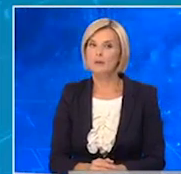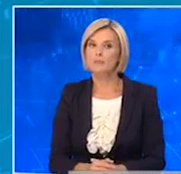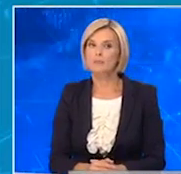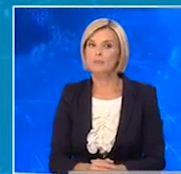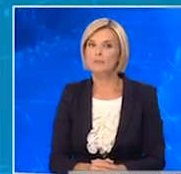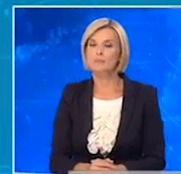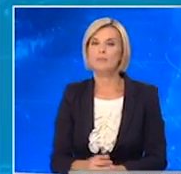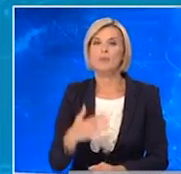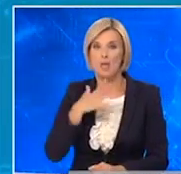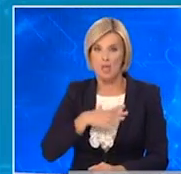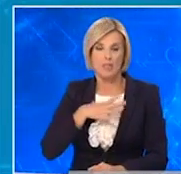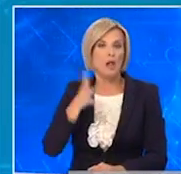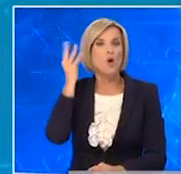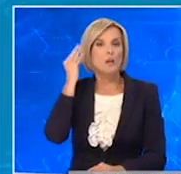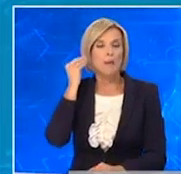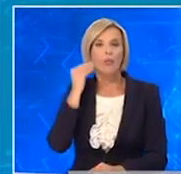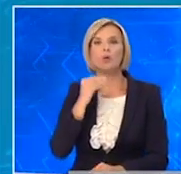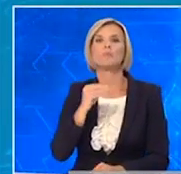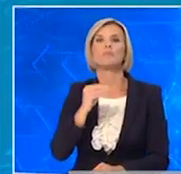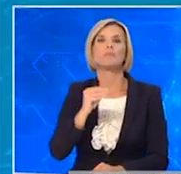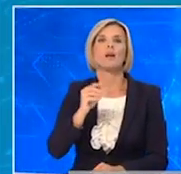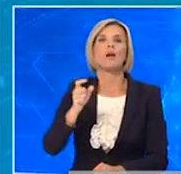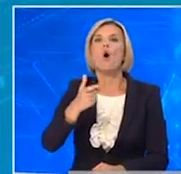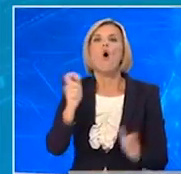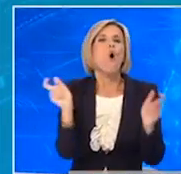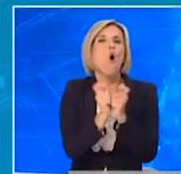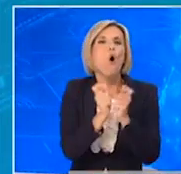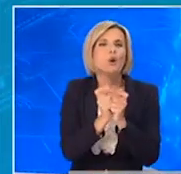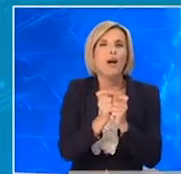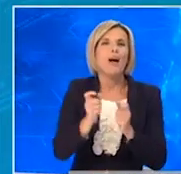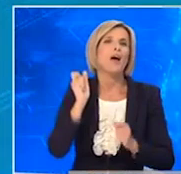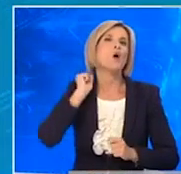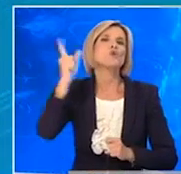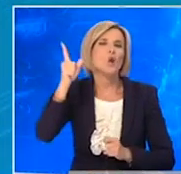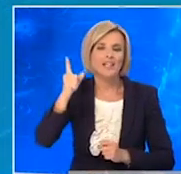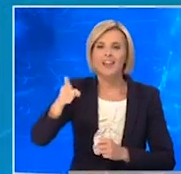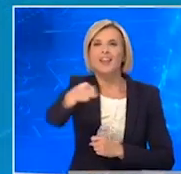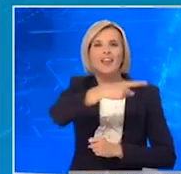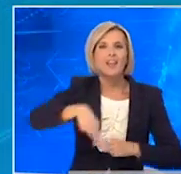Τε που βρισκόμαστε με τα πανηγύρια, γιατί σε τρεις μέρες λίγη η περίοδος που έχουν